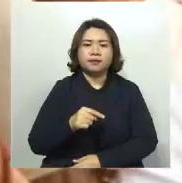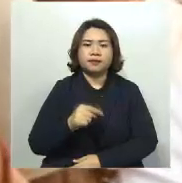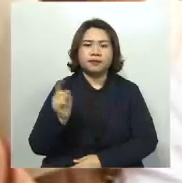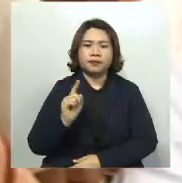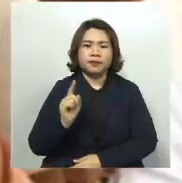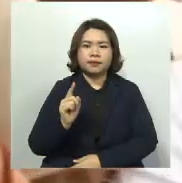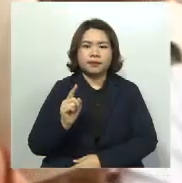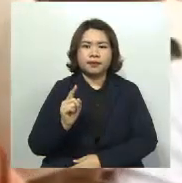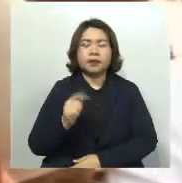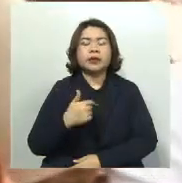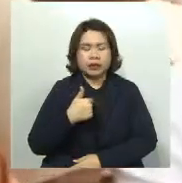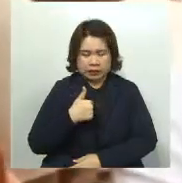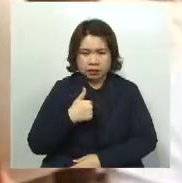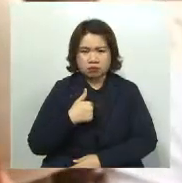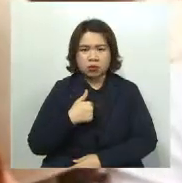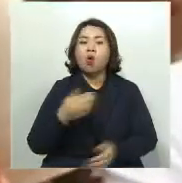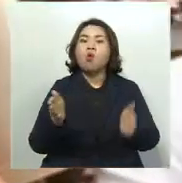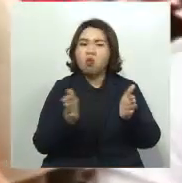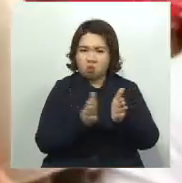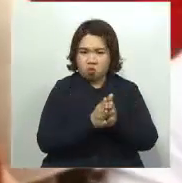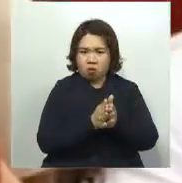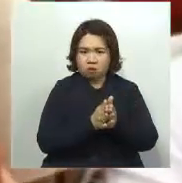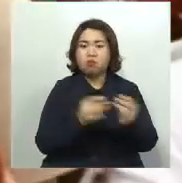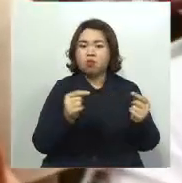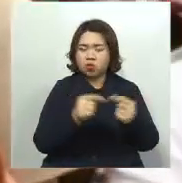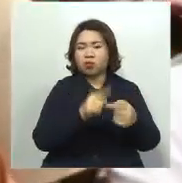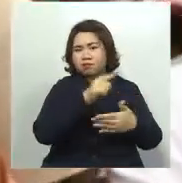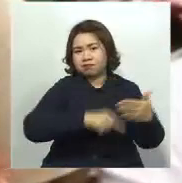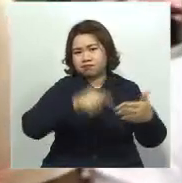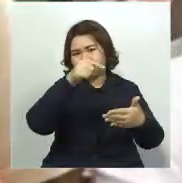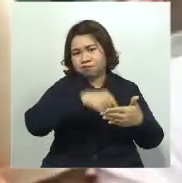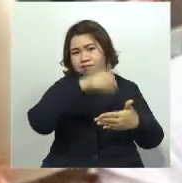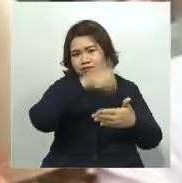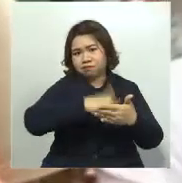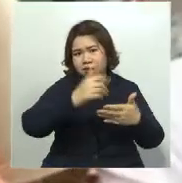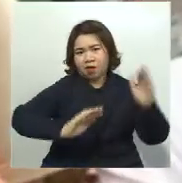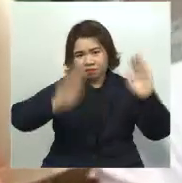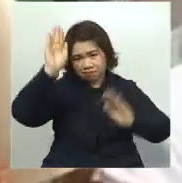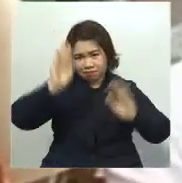ได้เป็นส่วนร่วมในการสร้างประเทศชาติด้วย